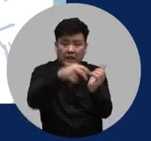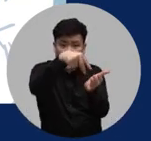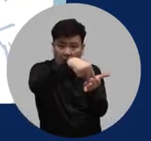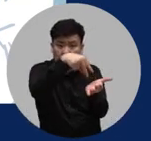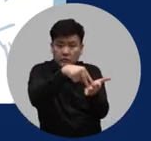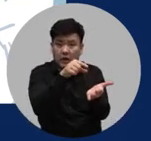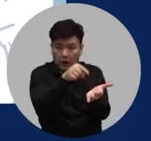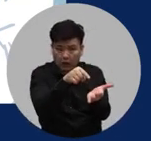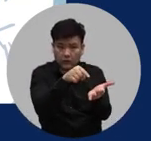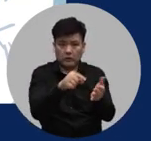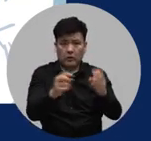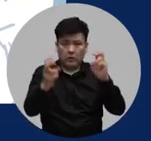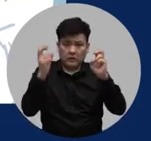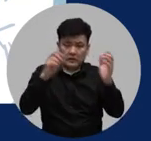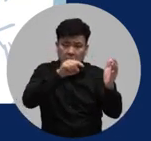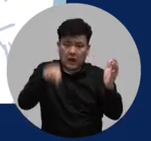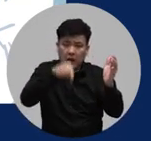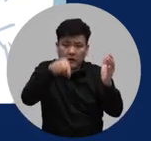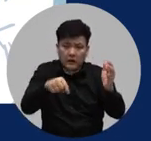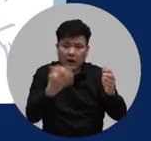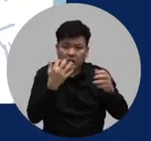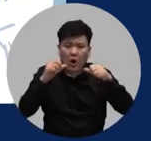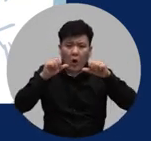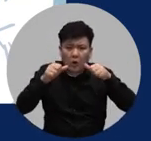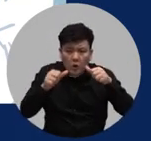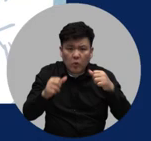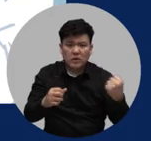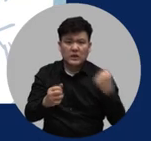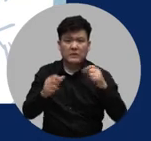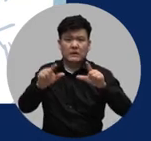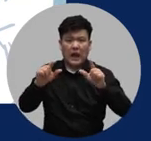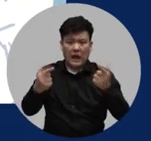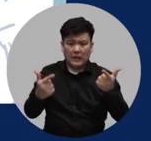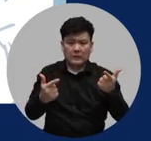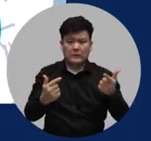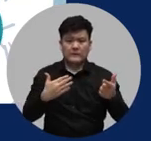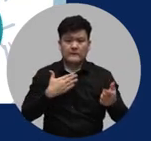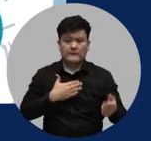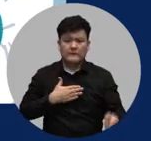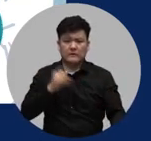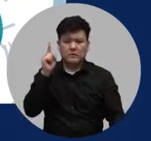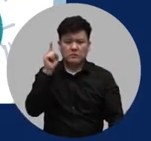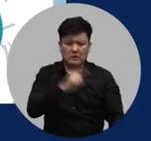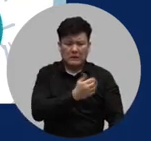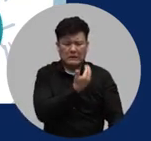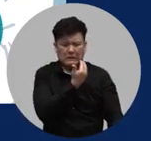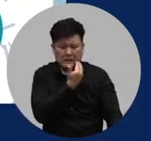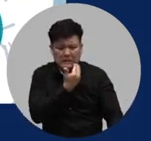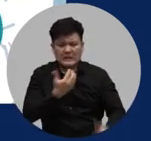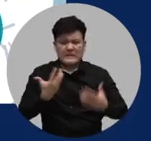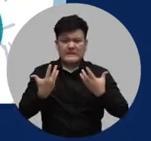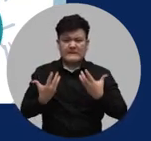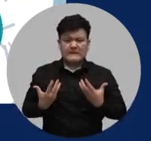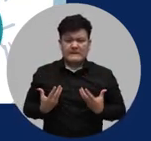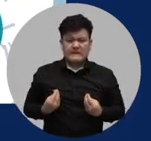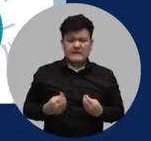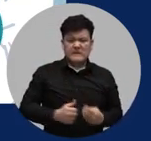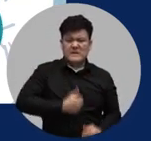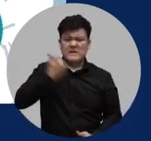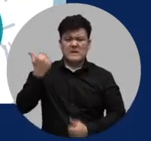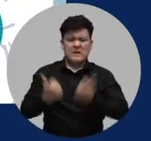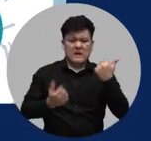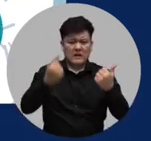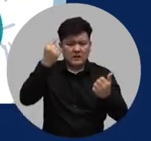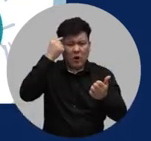입장에서 본다면 직장 내 성희롱은 활력소가 아니라 불쾌감, 수치심, 모욕감, 분노 등